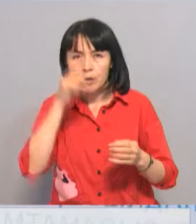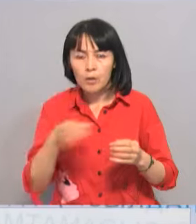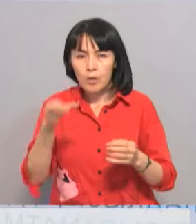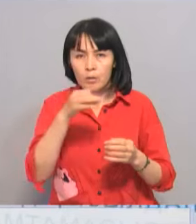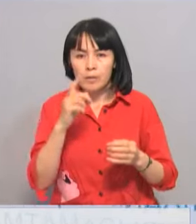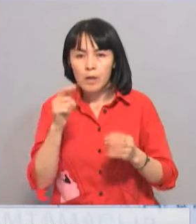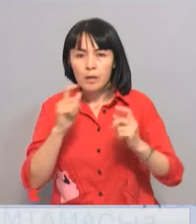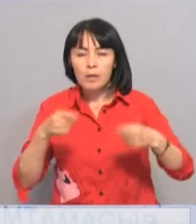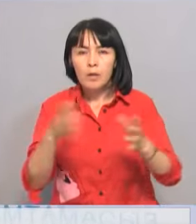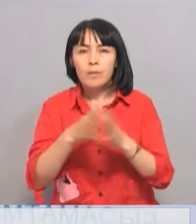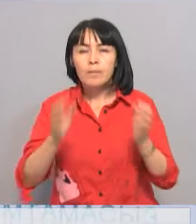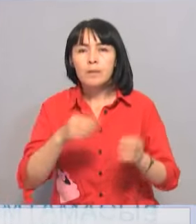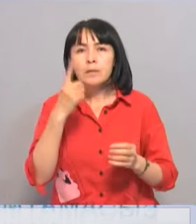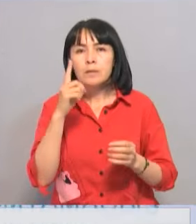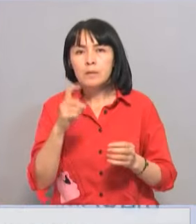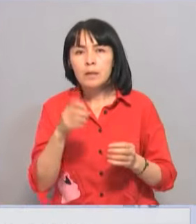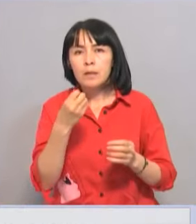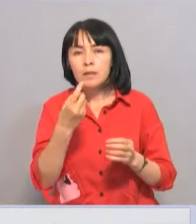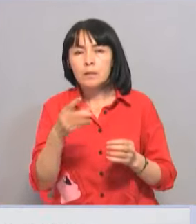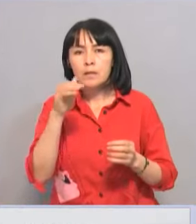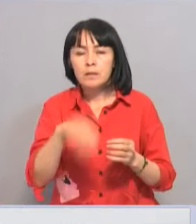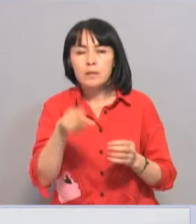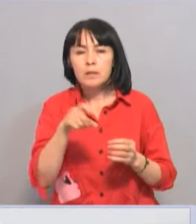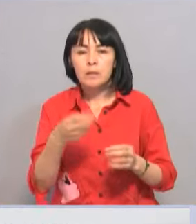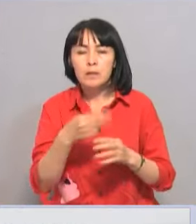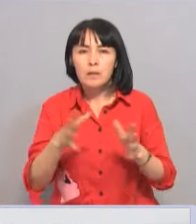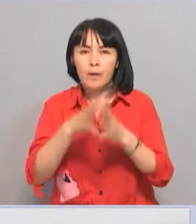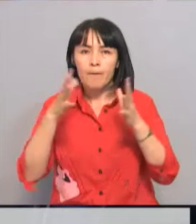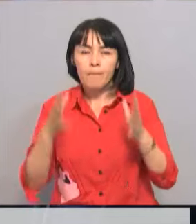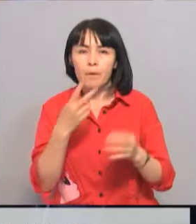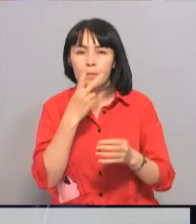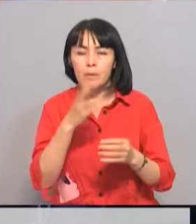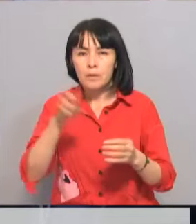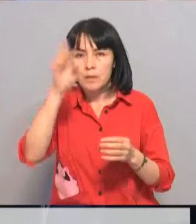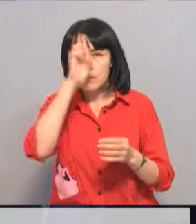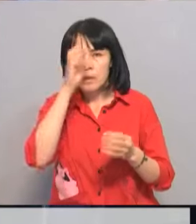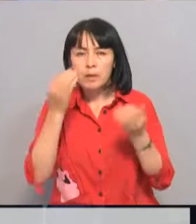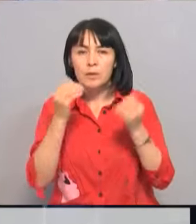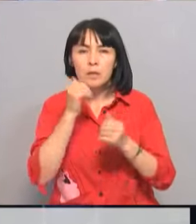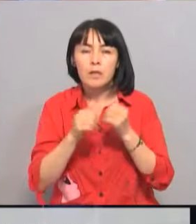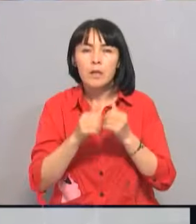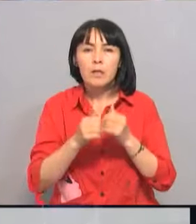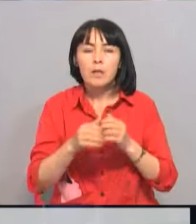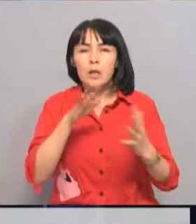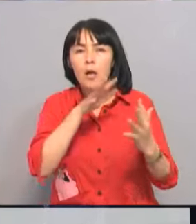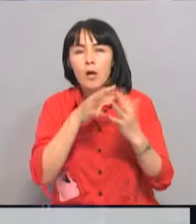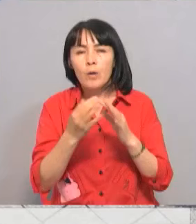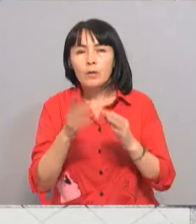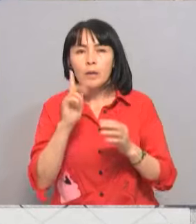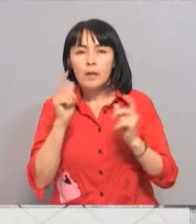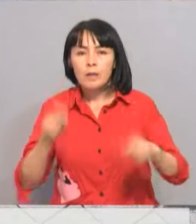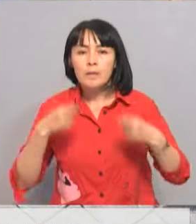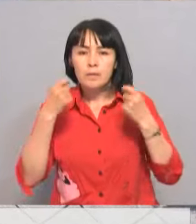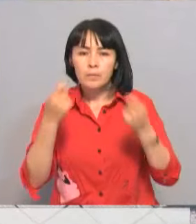области газифицировали более 111 тысяч жителей. Это самый большой показатель в стране. То есть каждый третий поселок, охваченный